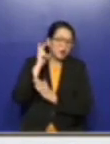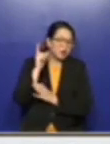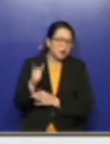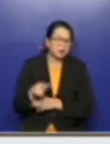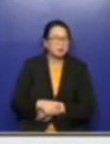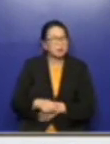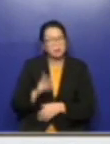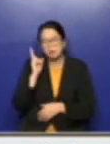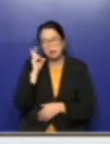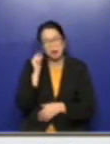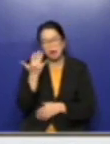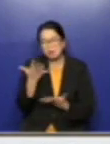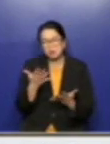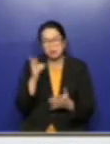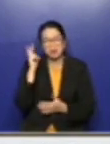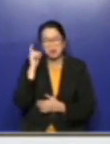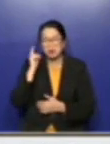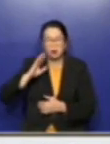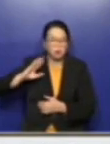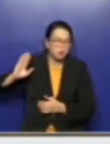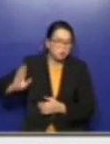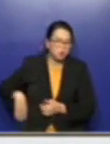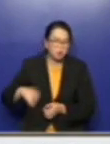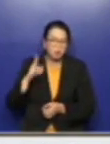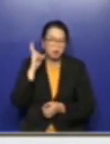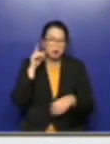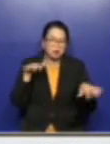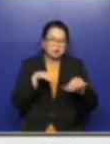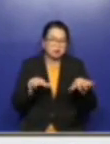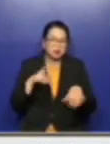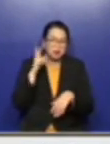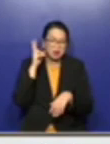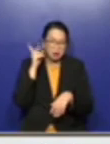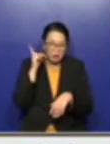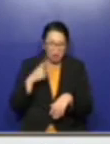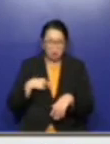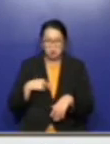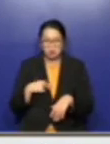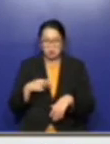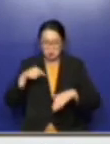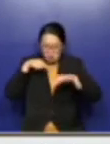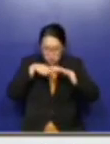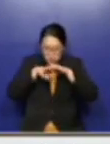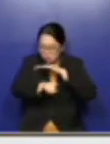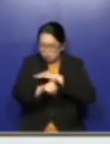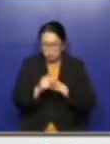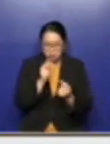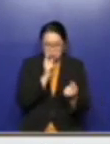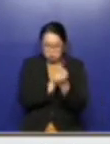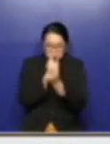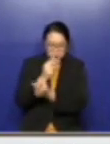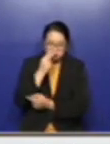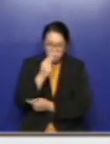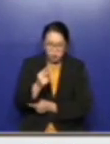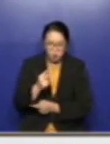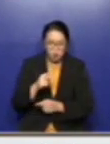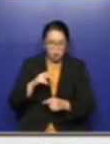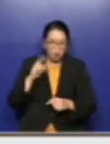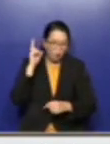เลยข่าวรูทีนข่าวสืบสวนสอบสวนเชิงเจาะอะไทยพีบีเอสมี